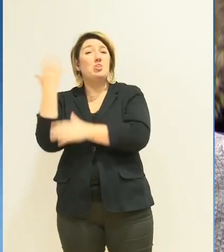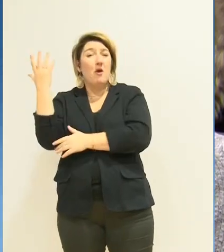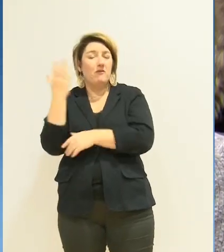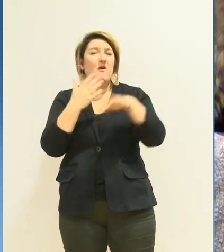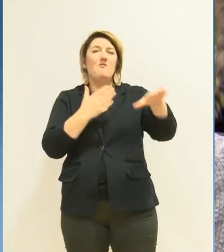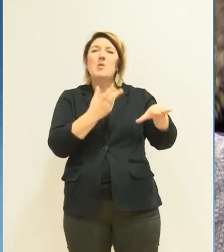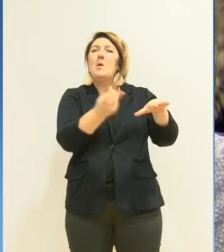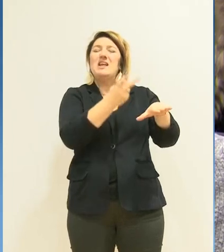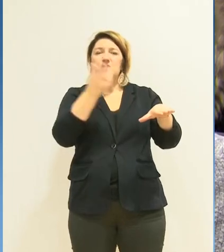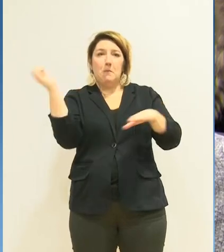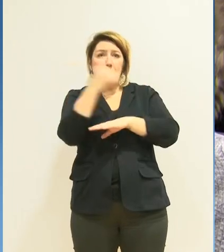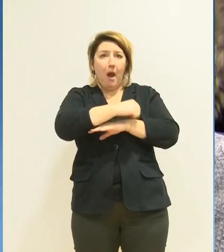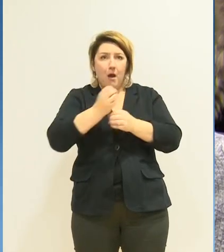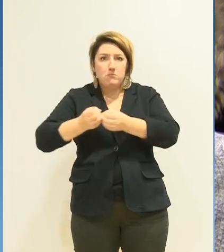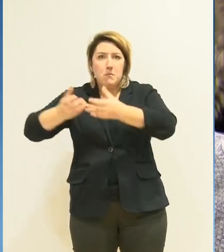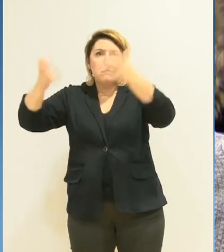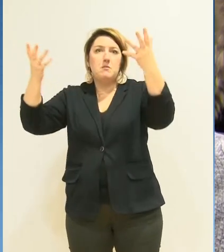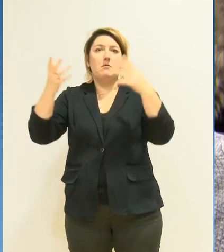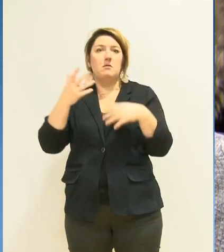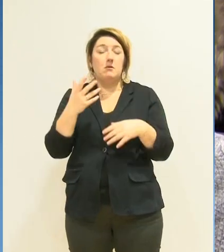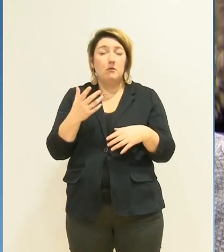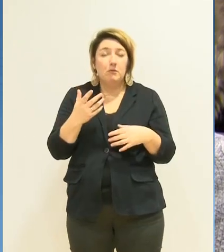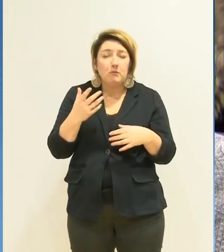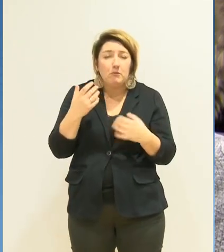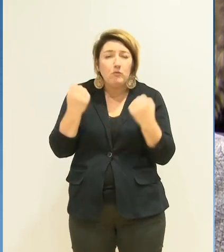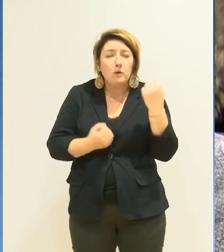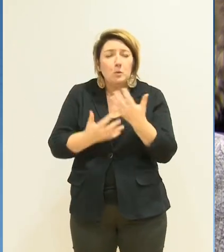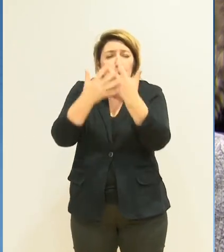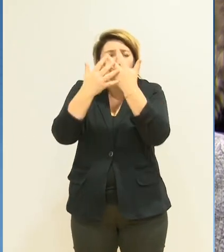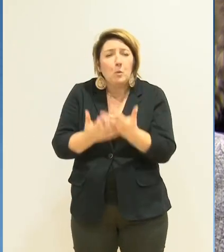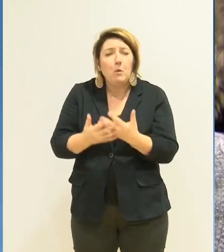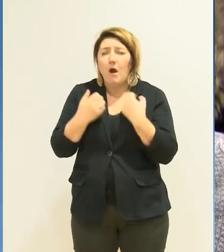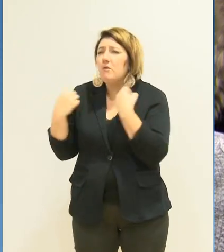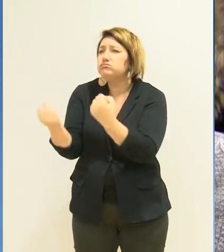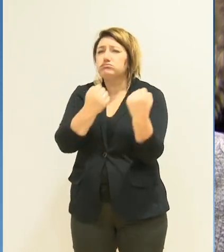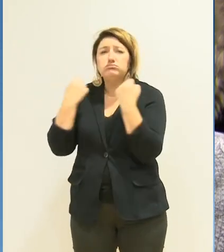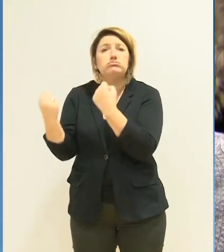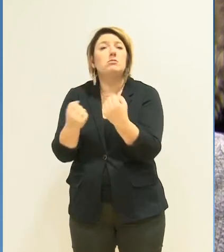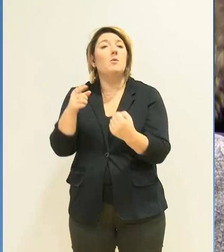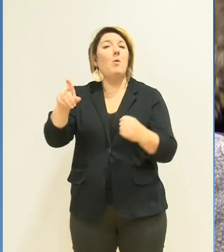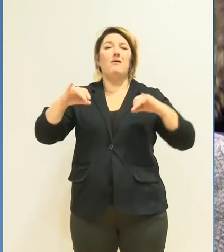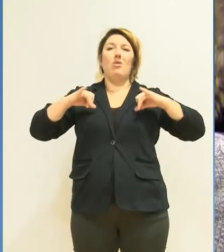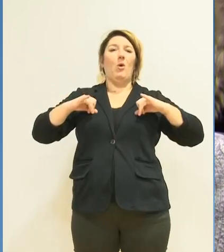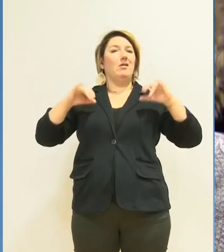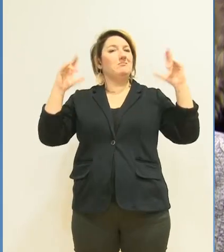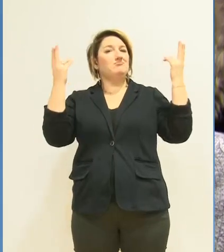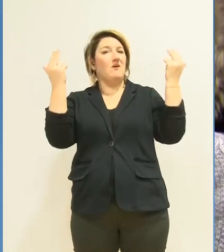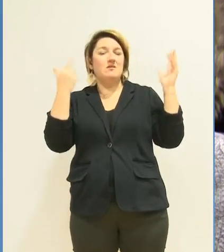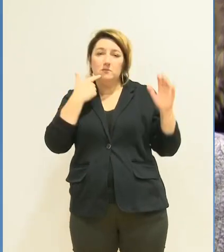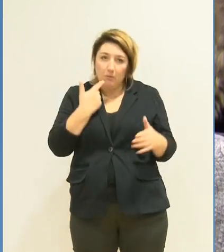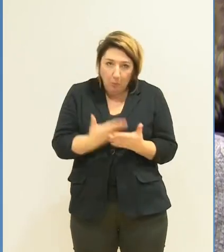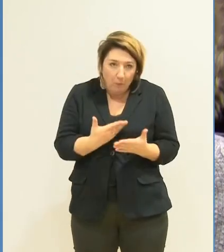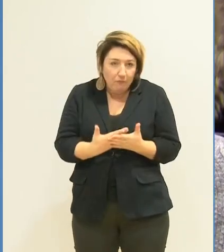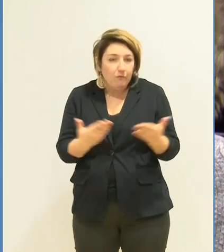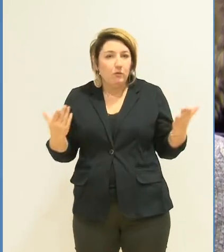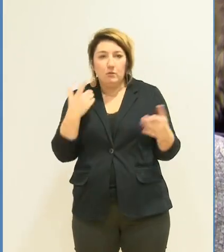extrêmement lourd et de gens qui roulent énormément ceux ci ne sont absolument pas impactés donc vous voyez bien que cette mesure